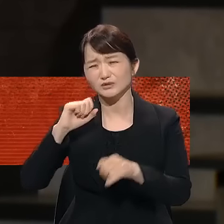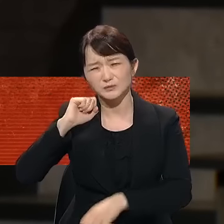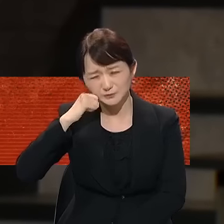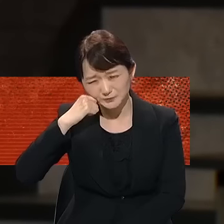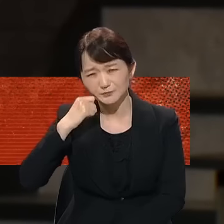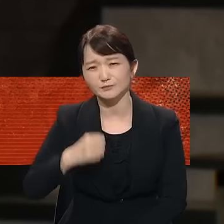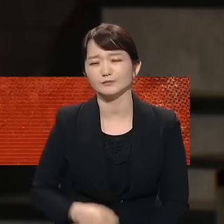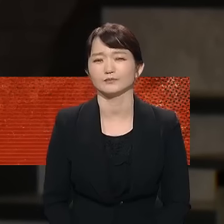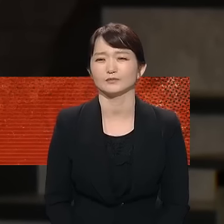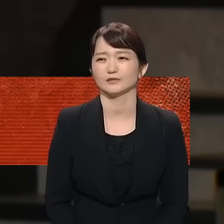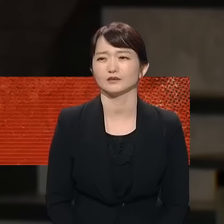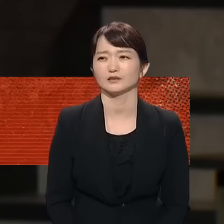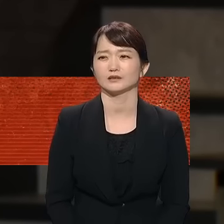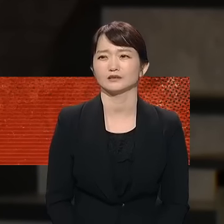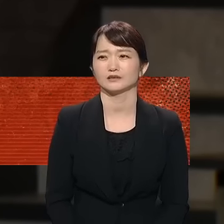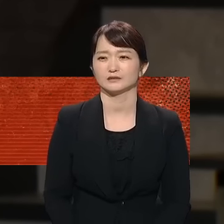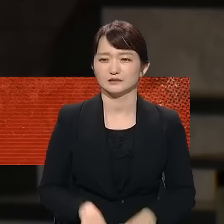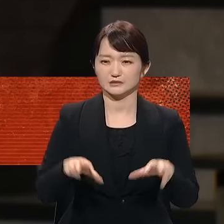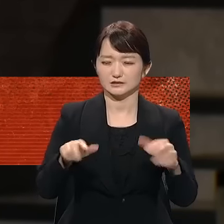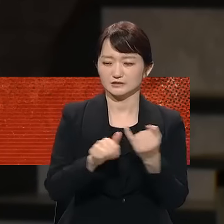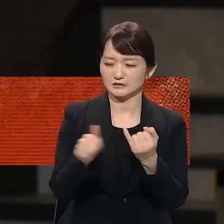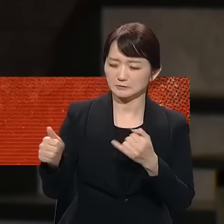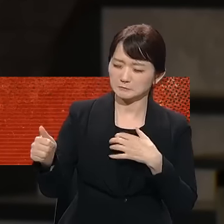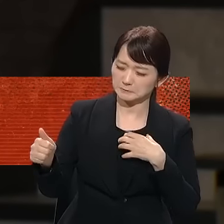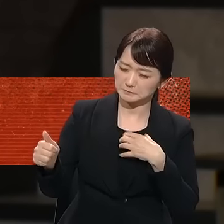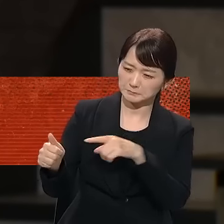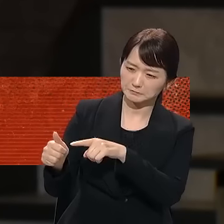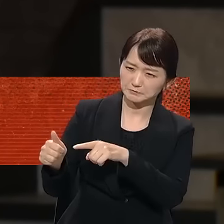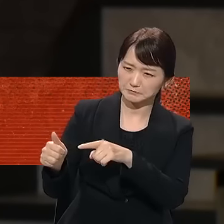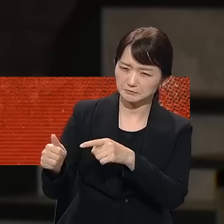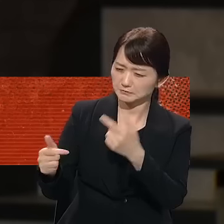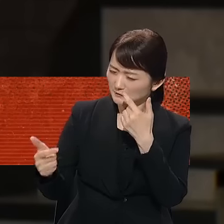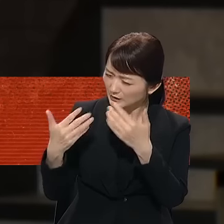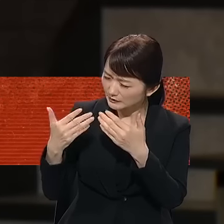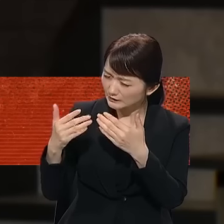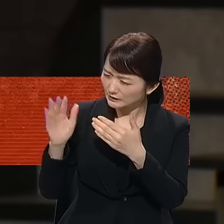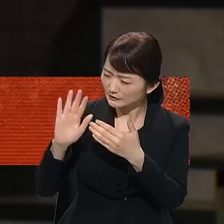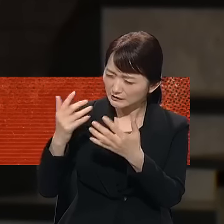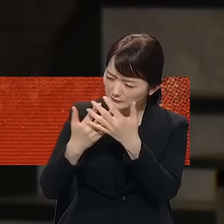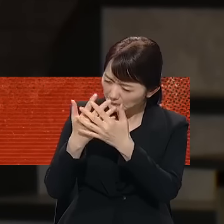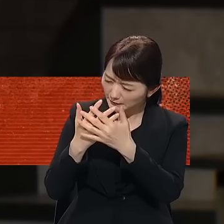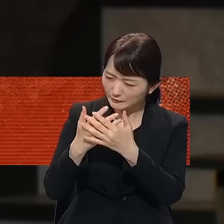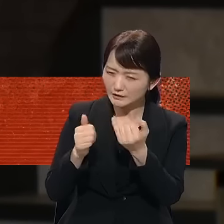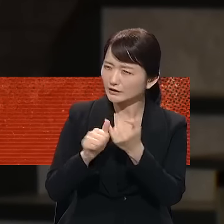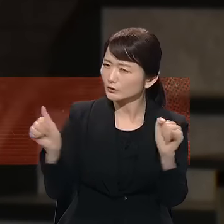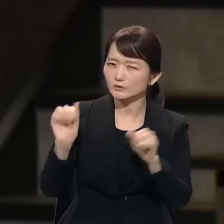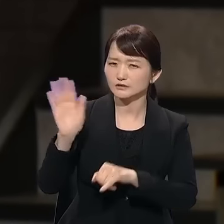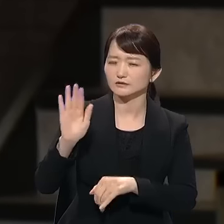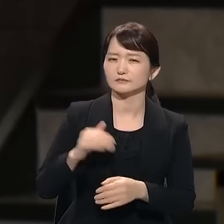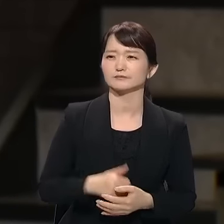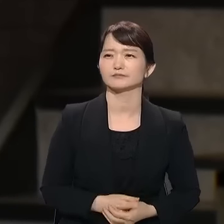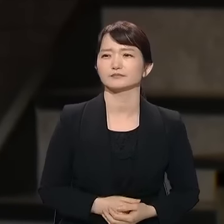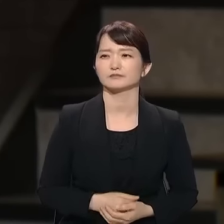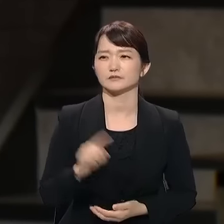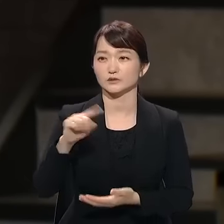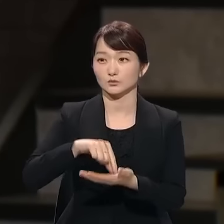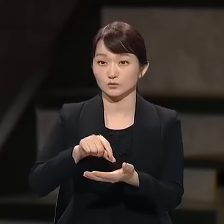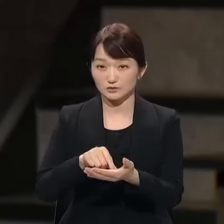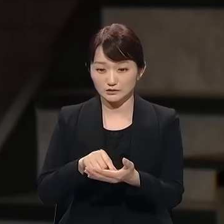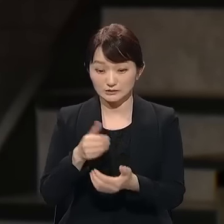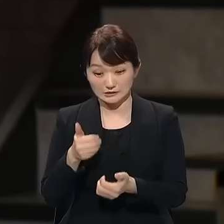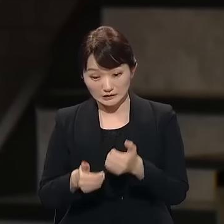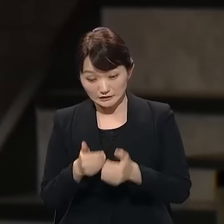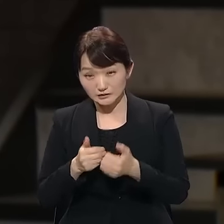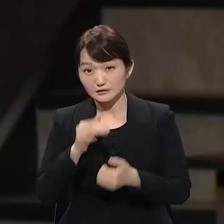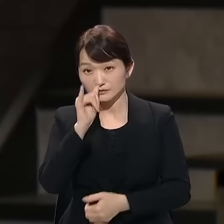그래서 일단은 빨간 불이 들어오기는 했으나 확실하지 않으니까 이걸로 이혼까지 아닌 거 같고 어느 정도 깨진 부분이 있는